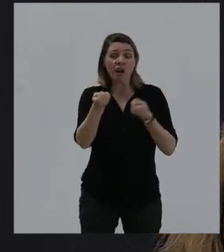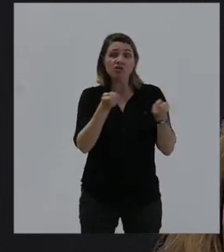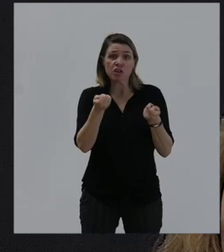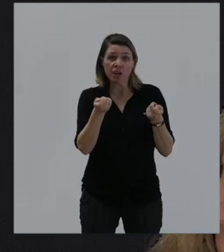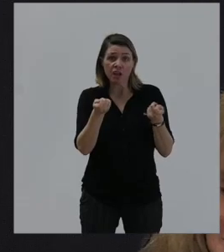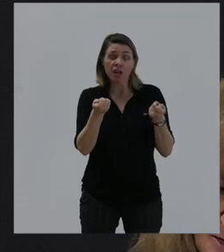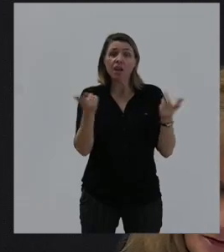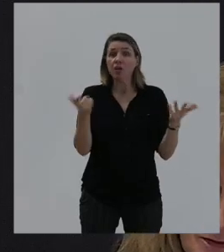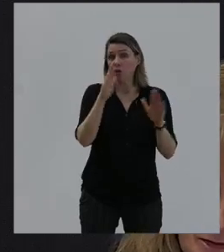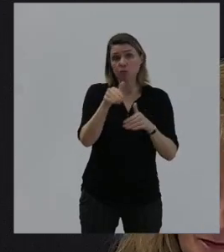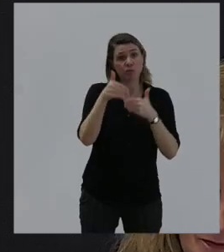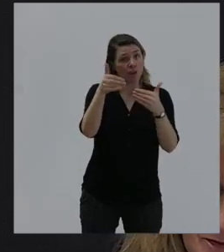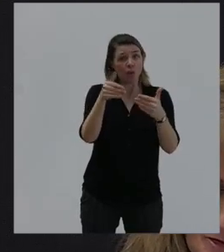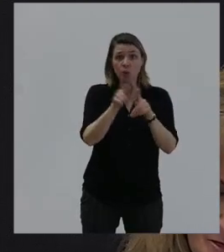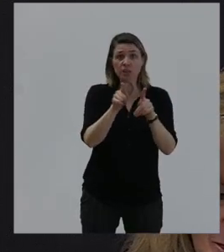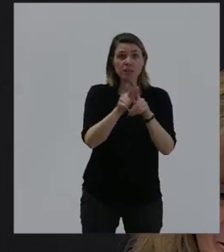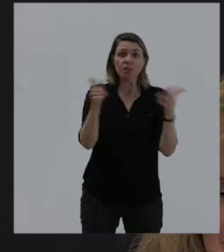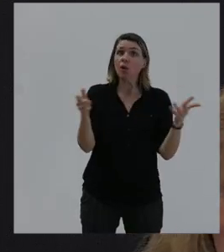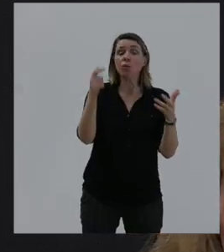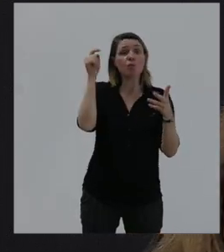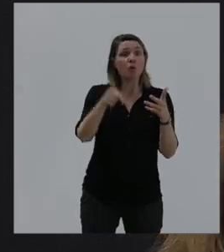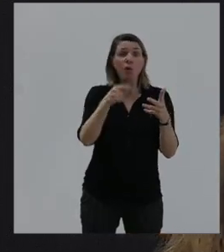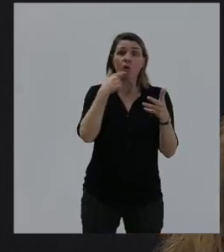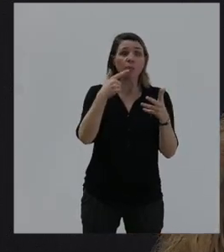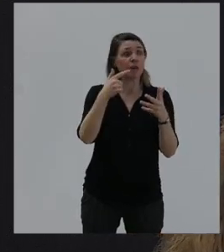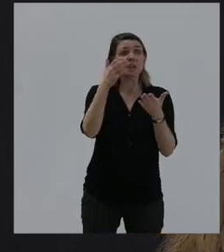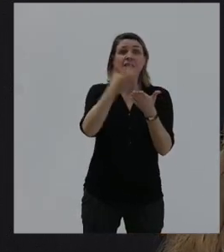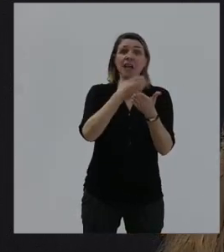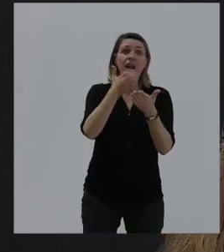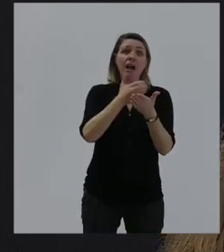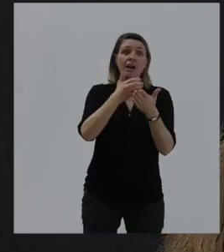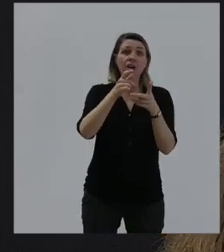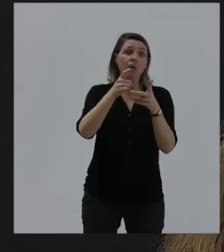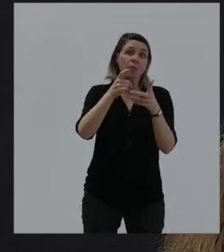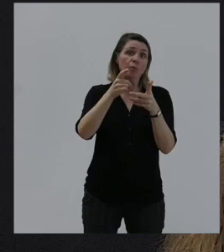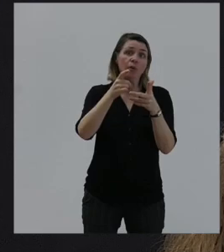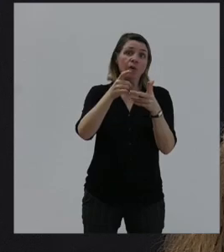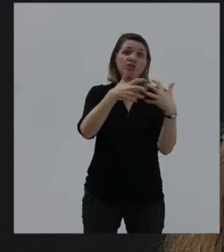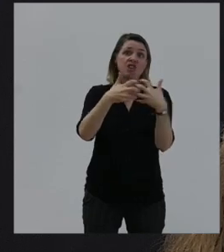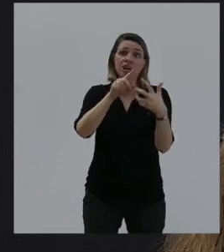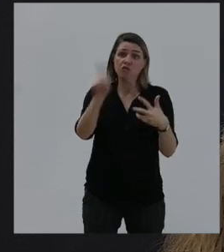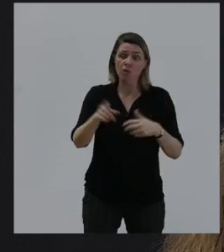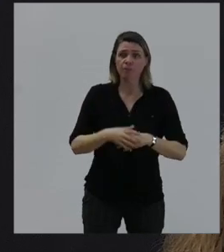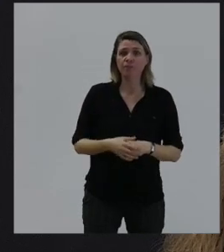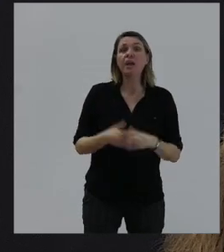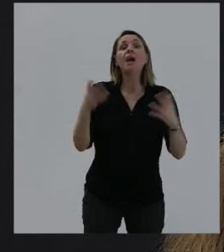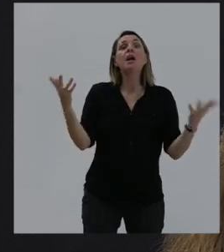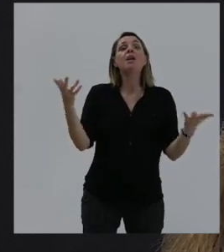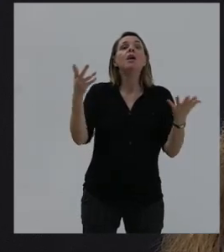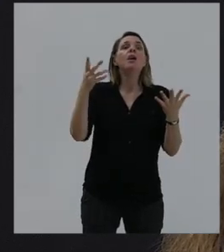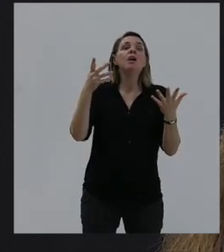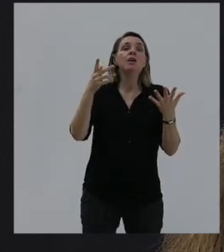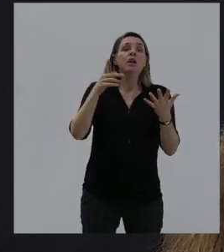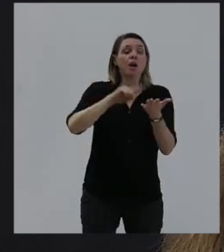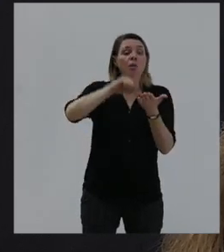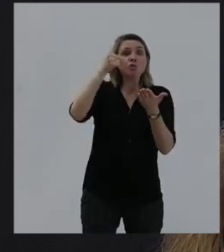dégeler et nous continuerons à dégeler des postes. Il n'y a pas d'excès budgétaire non employé. Il